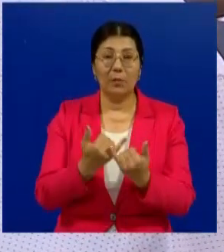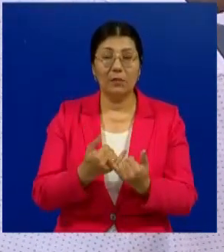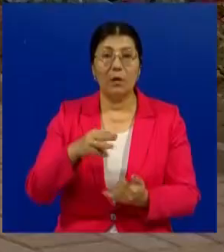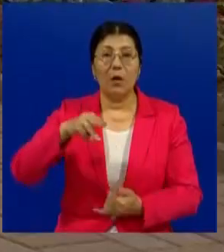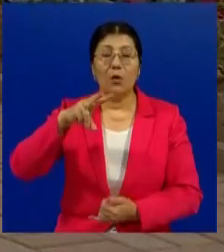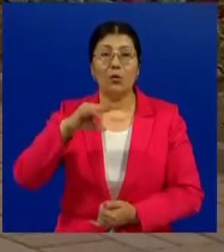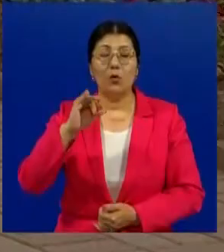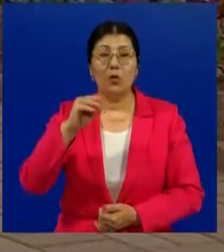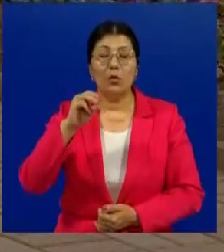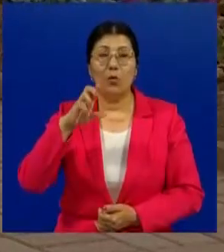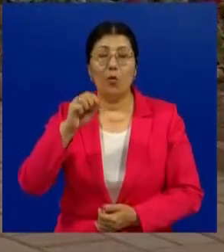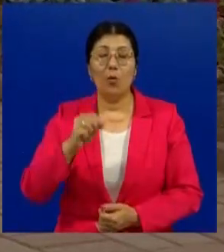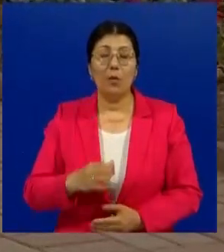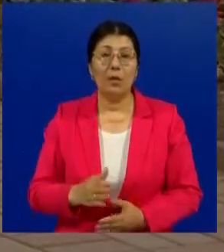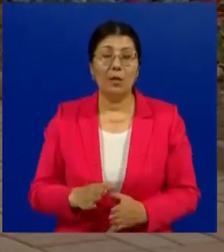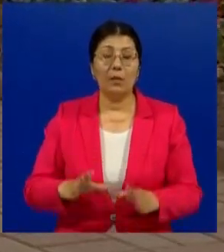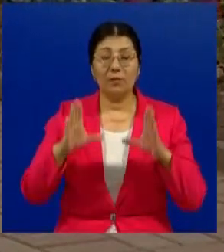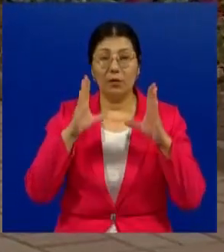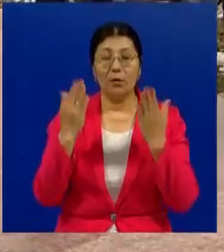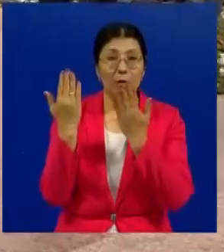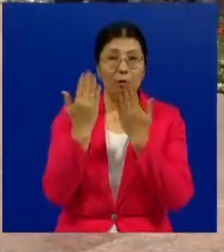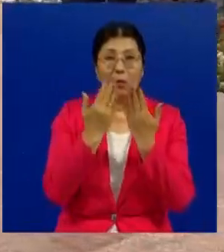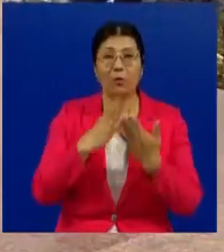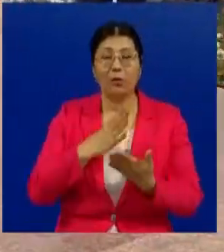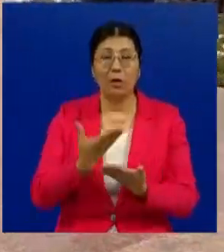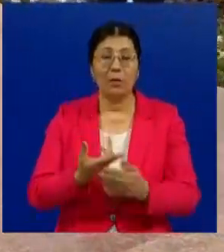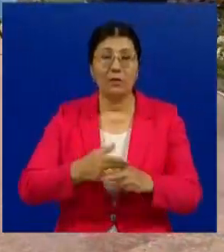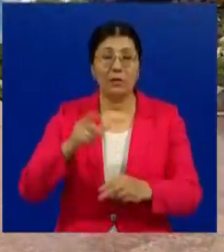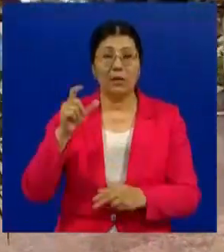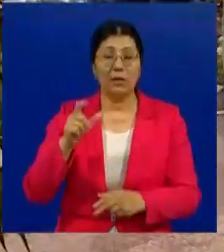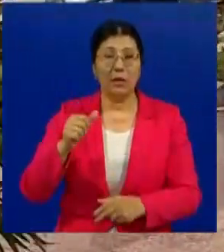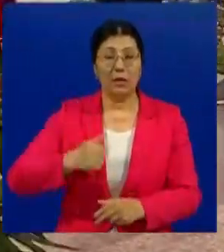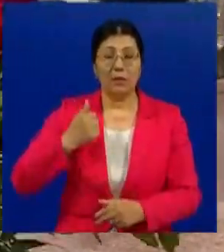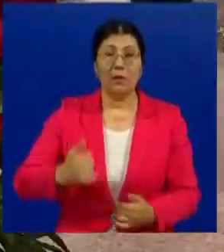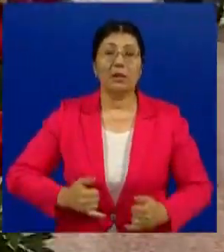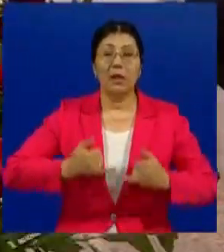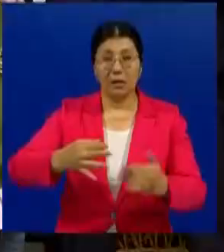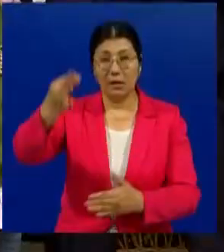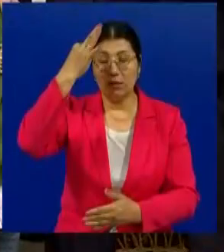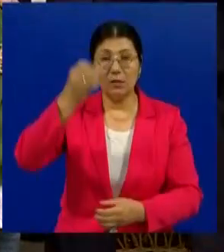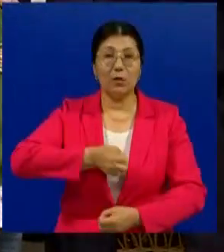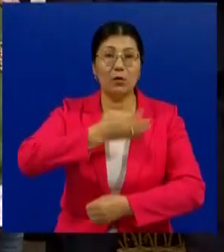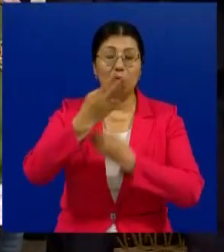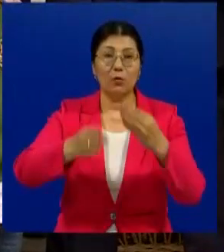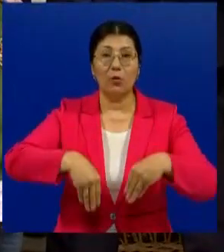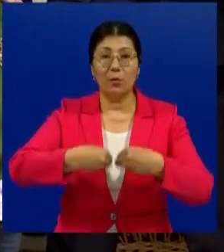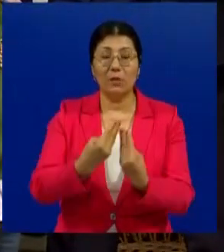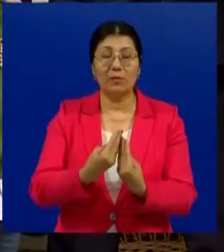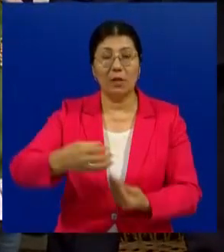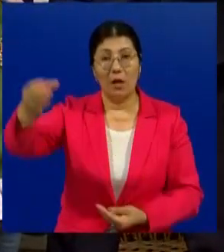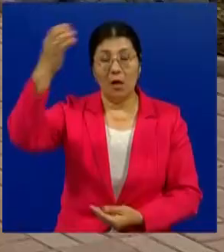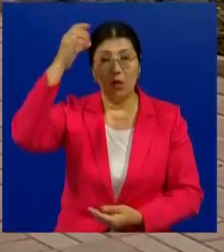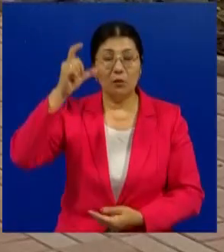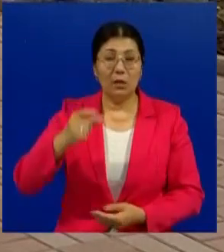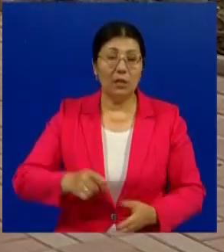Түйетөбеге барып құран бағыштады. Тоталитарлық жүйенің бар салмағын тартқан азаматтар арналған ескерткішке гүл қойылды. Солақай саясат ұлт зиялыларынан